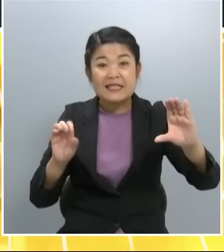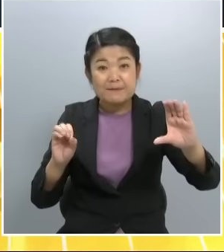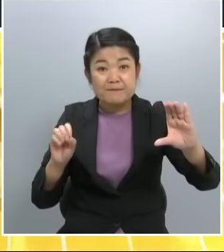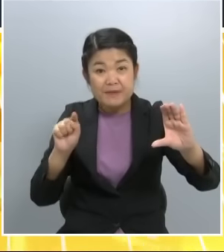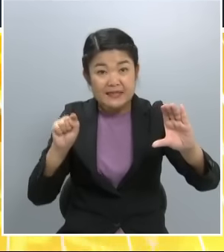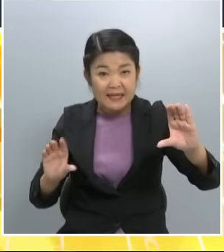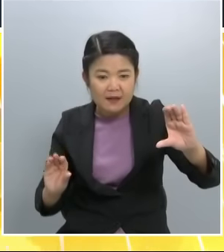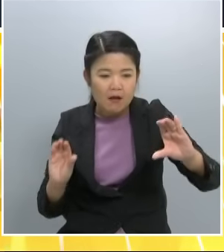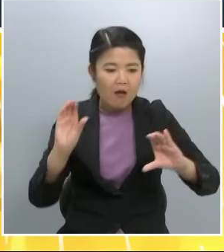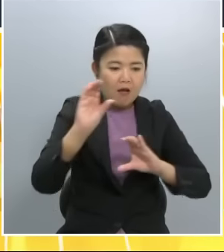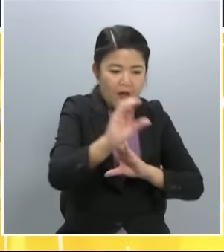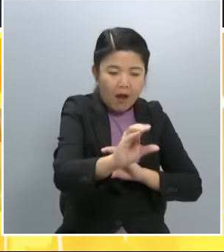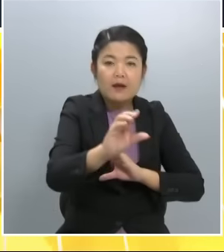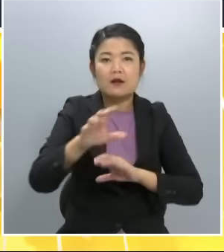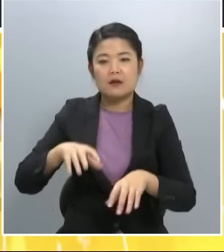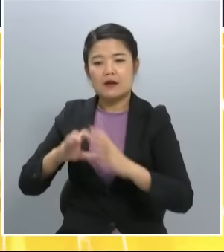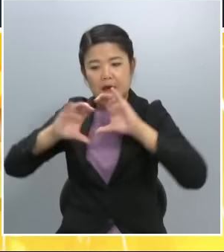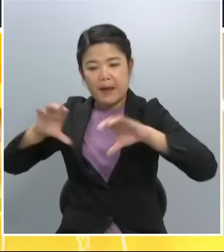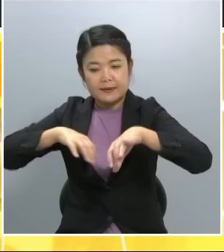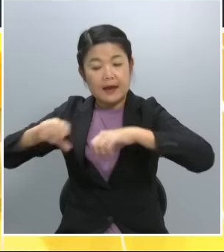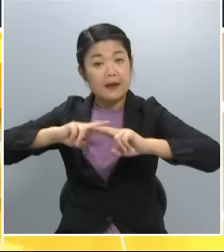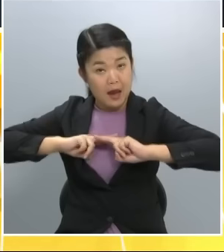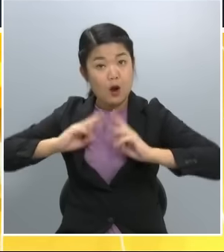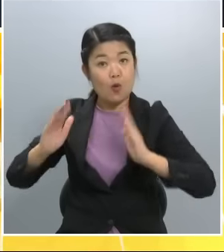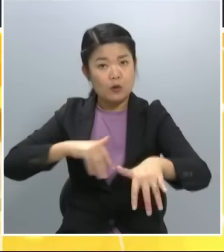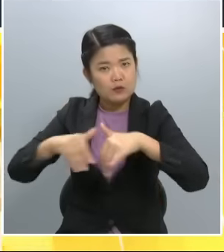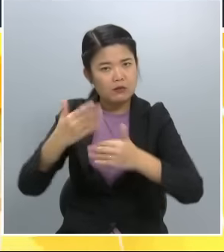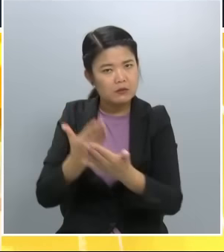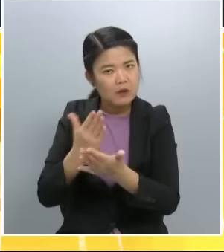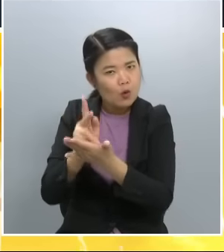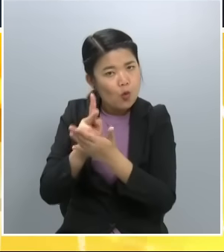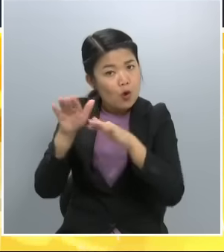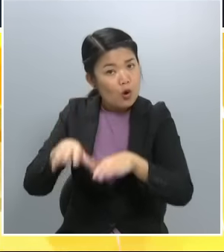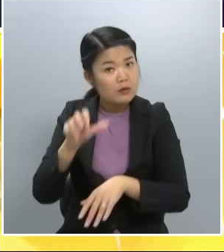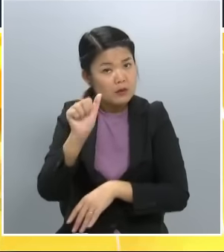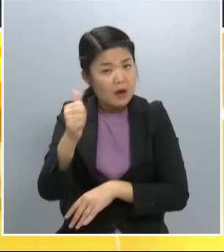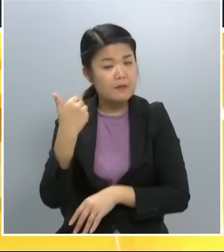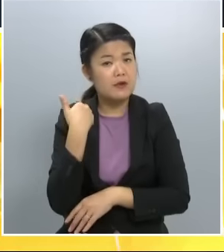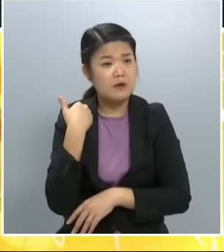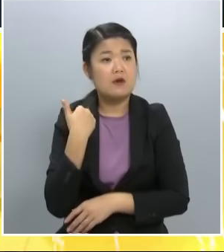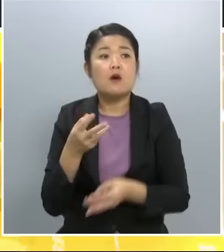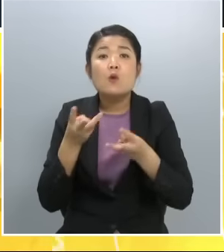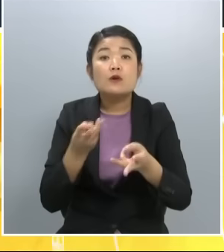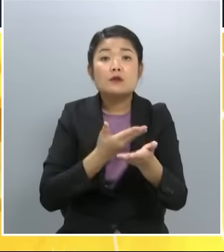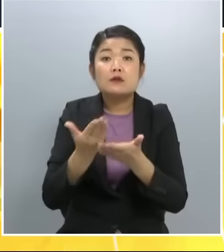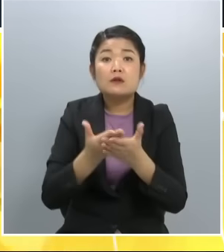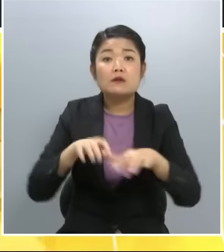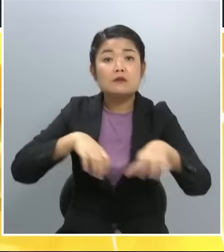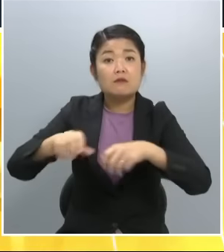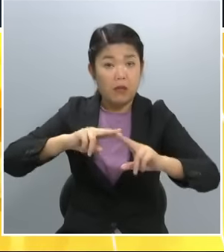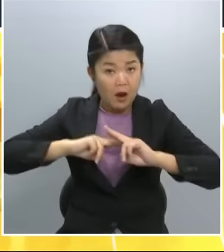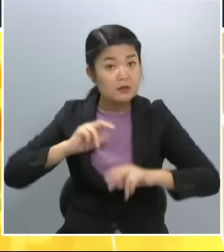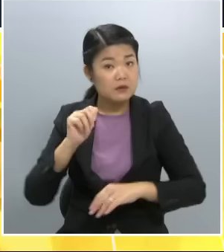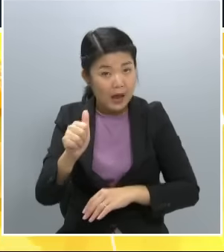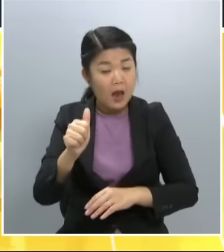บริหารจัดการประชาชนก็สามารถจะลดหนี้ได้ไหมโดยสูตรการซื้อหนี้มาบริหารจัดการอย่างที่ว่าแ